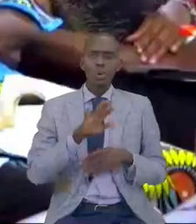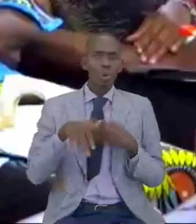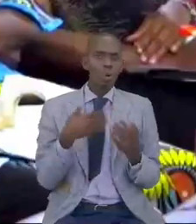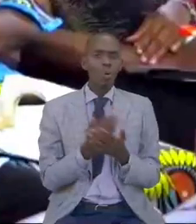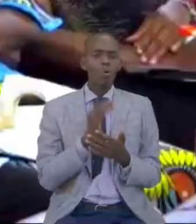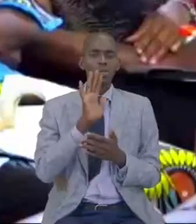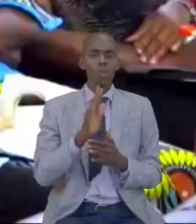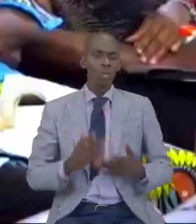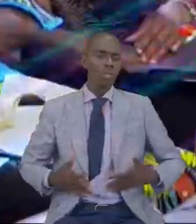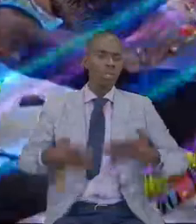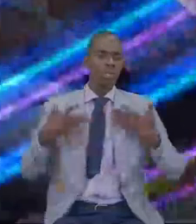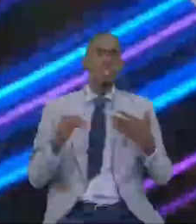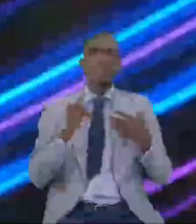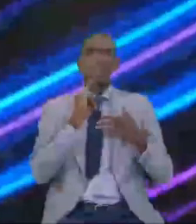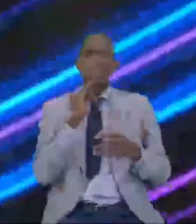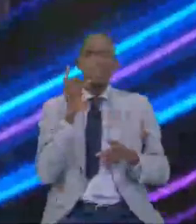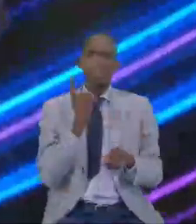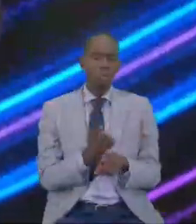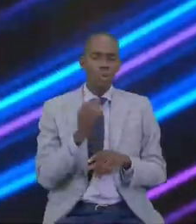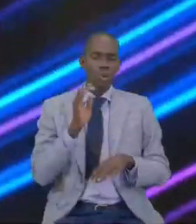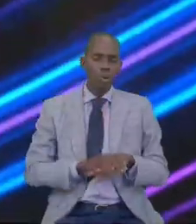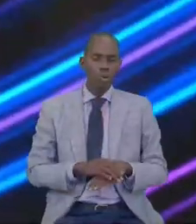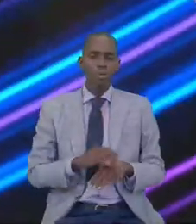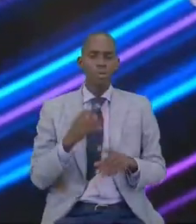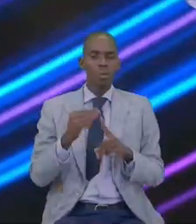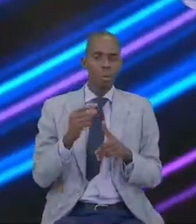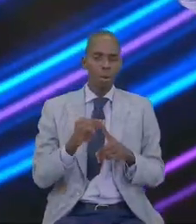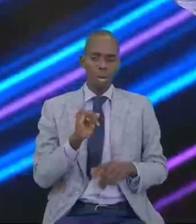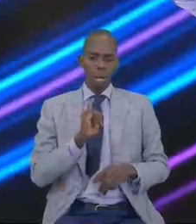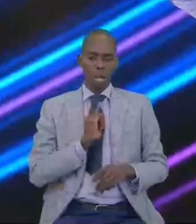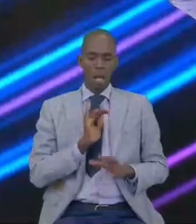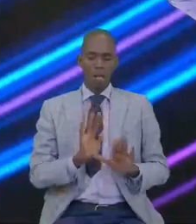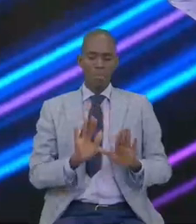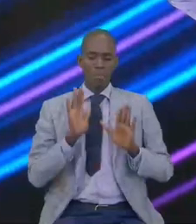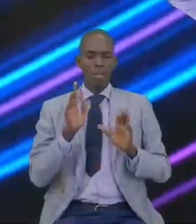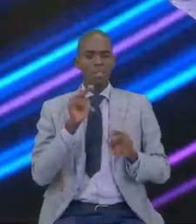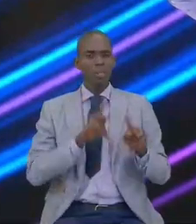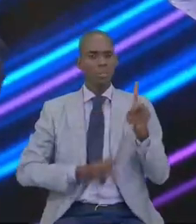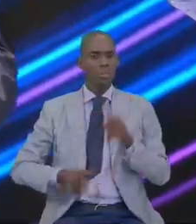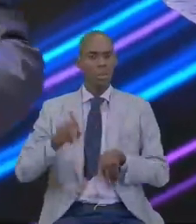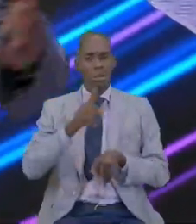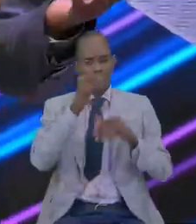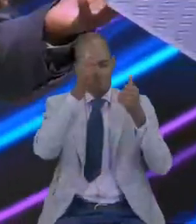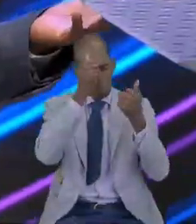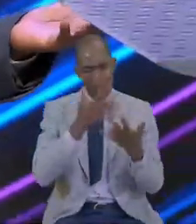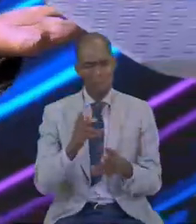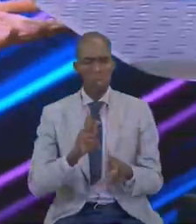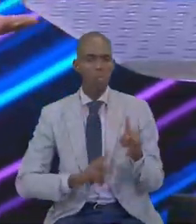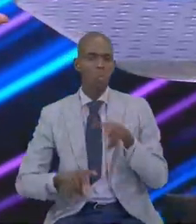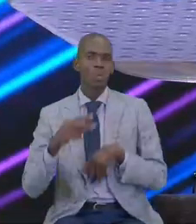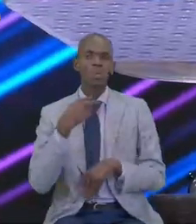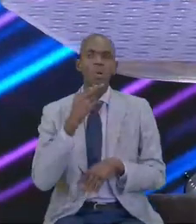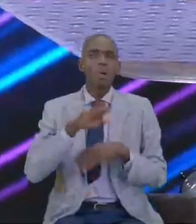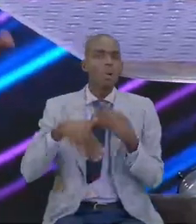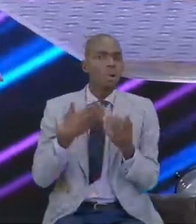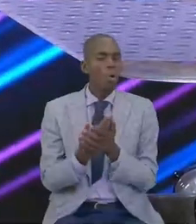bâtie et basée sur je craignais le peuple et j'ai écouté sa voix? Tous ces enseignements que tu écoutes, tu